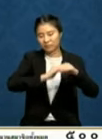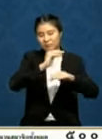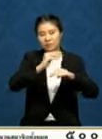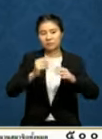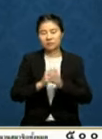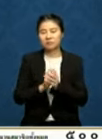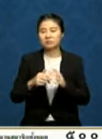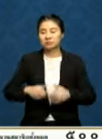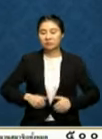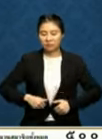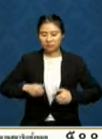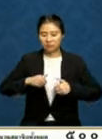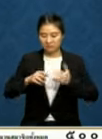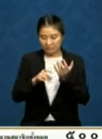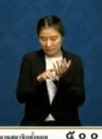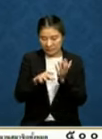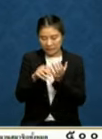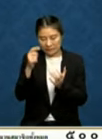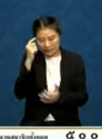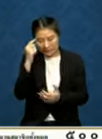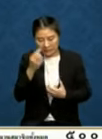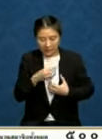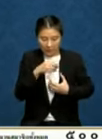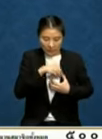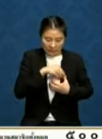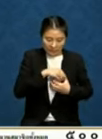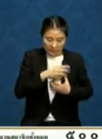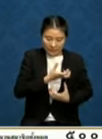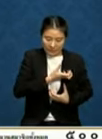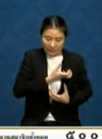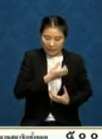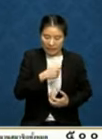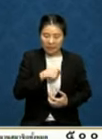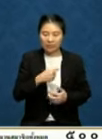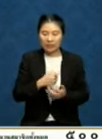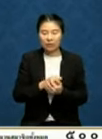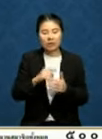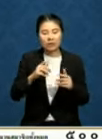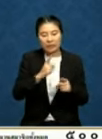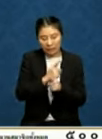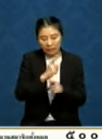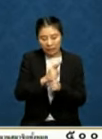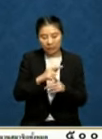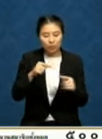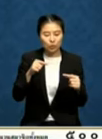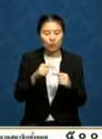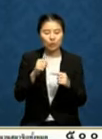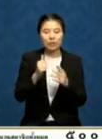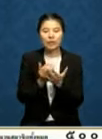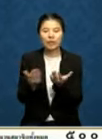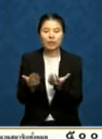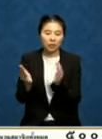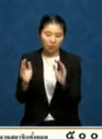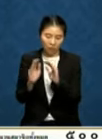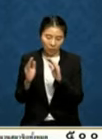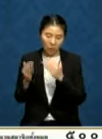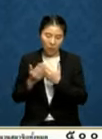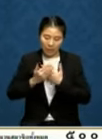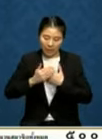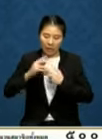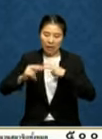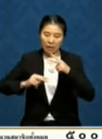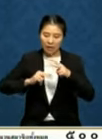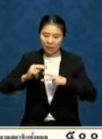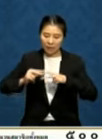มีคุณภาพและปราศจากปมด้อยตามเป็นการเหมาะสมนะที่ทำให้ครอบครัวเป็นพื้นที่ปลอดภัยของเด็กๆได้ค่